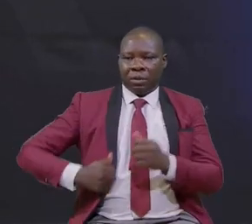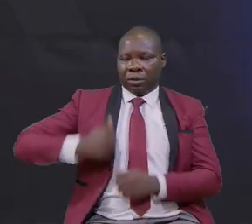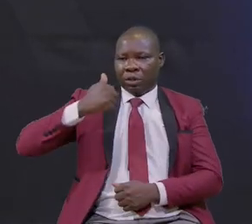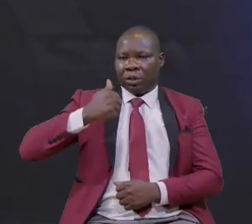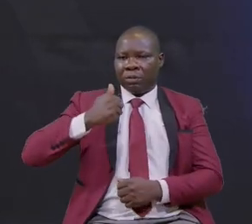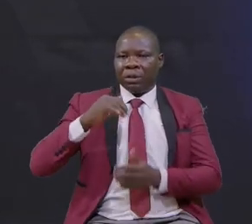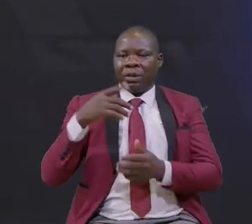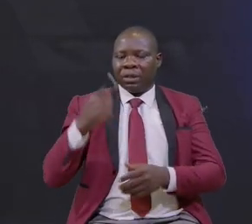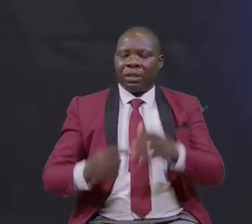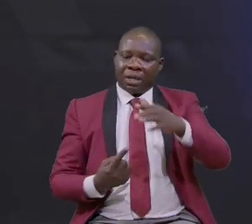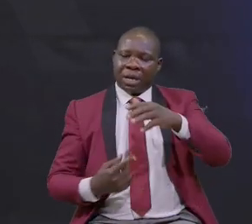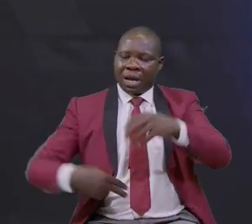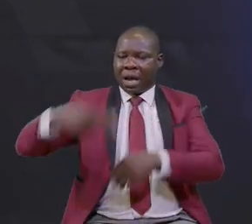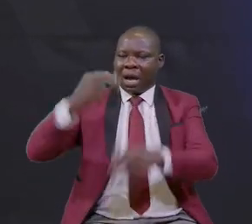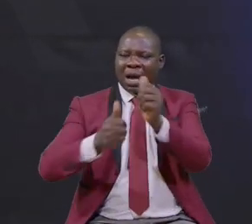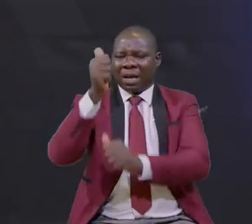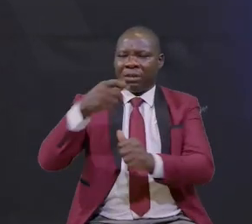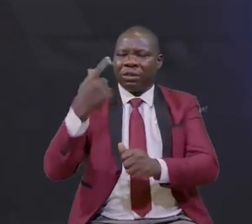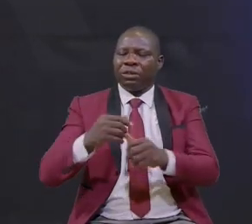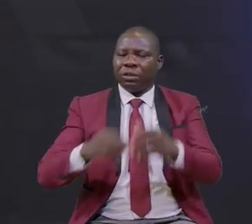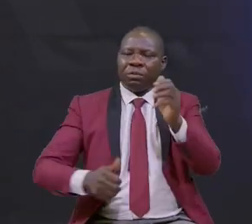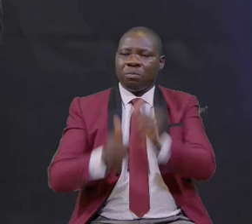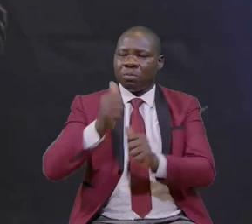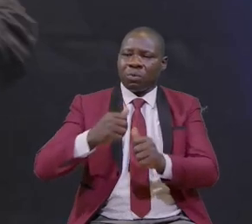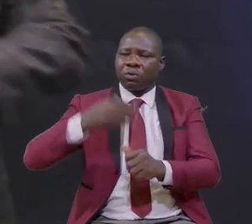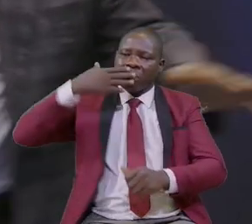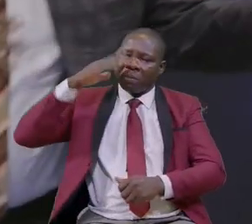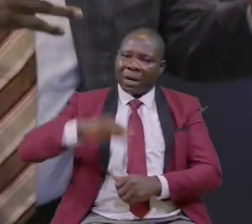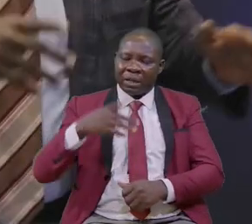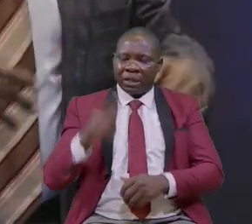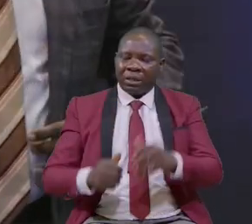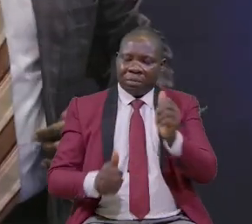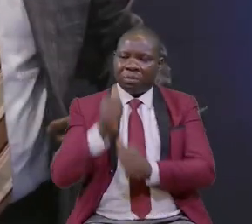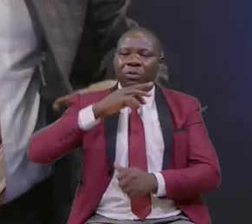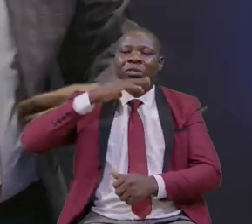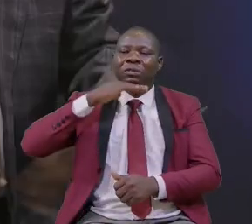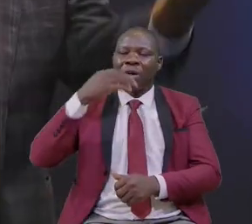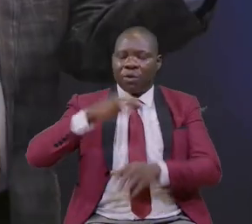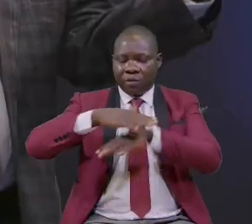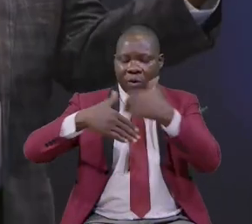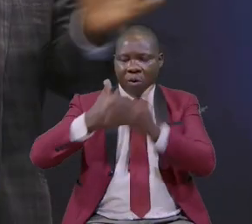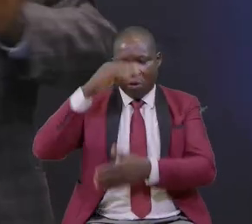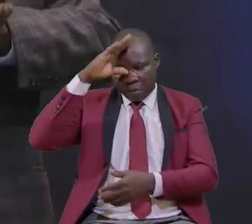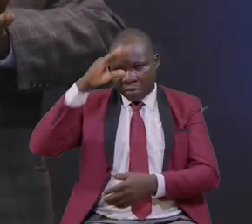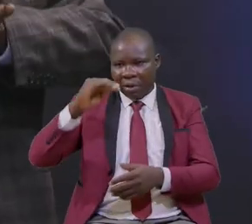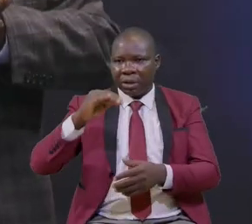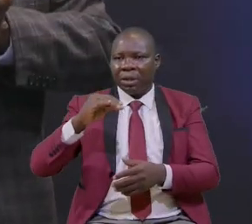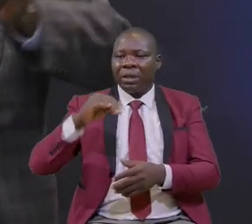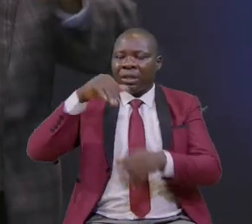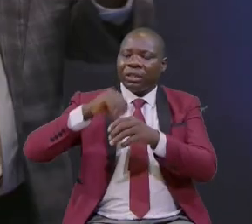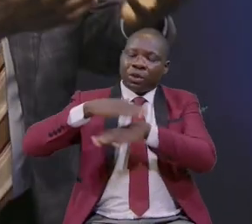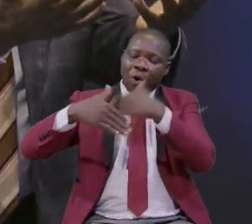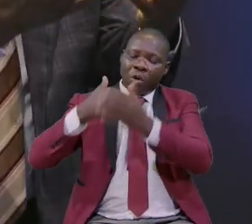le premier pécheur, le plus terrible, le plus souillé de tous les hommes dans